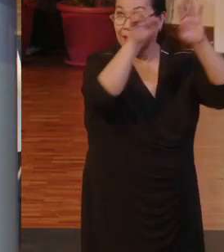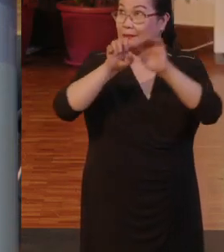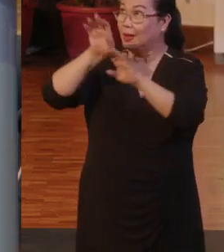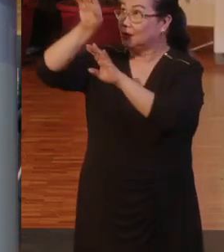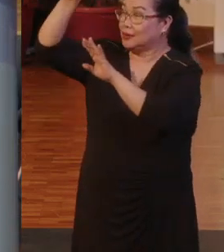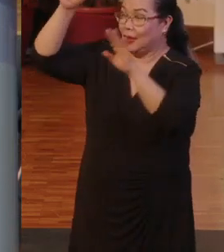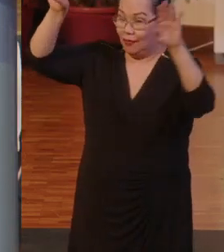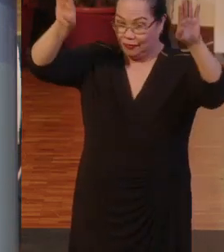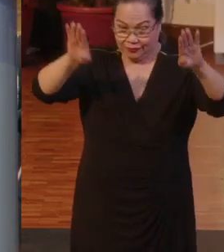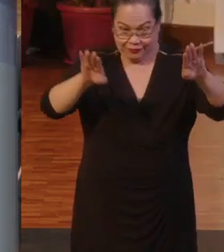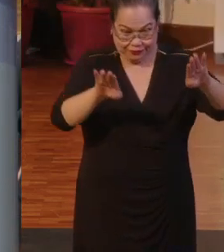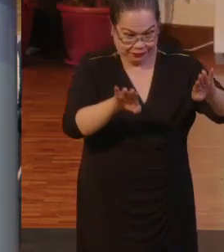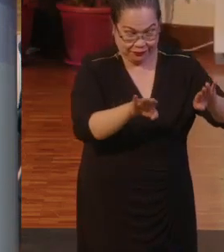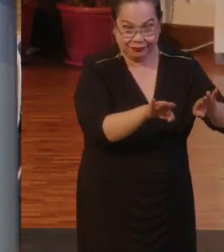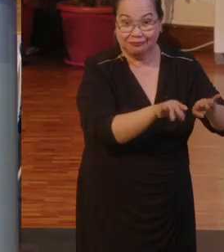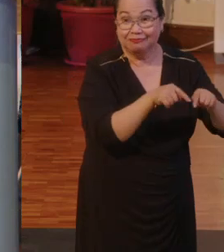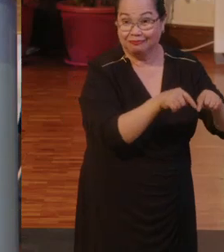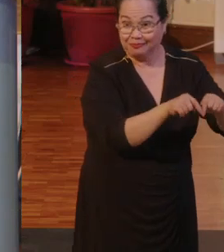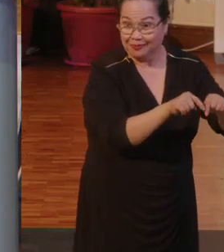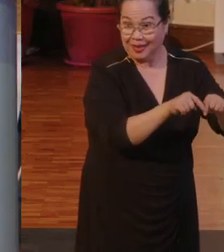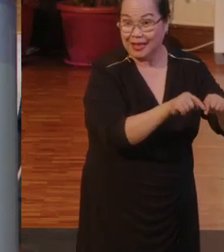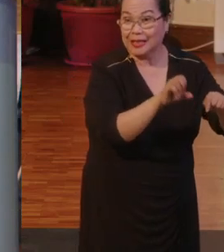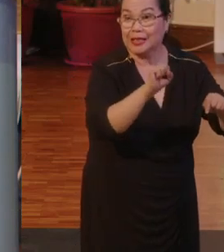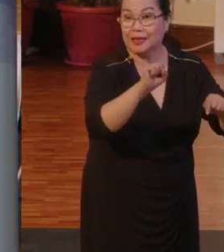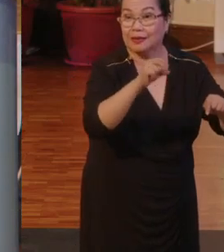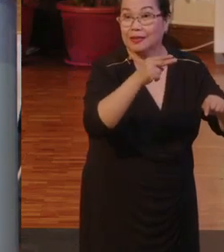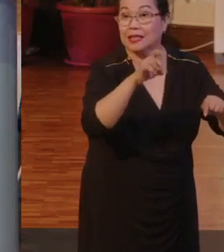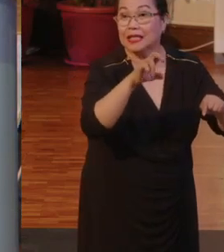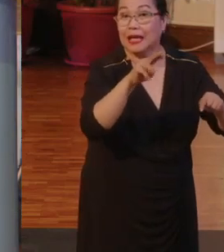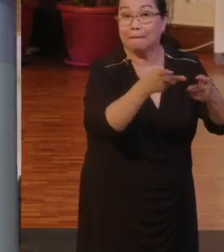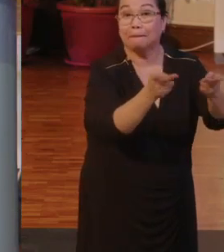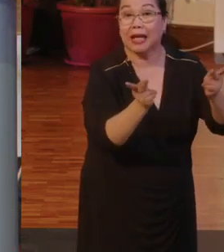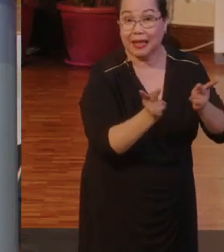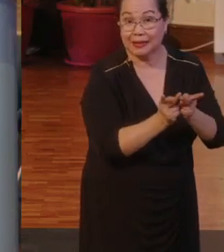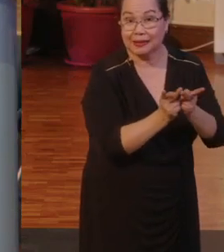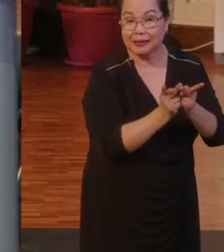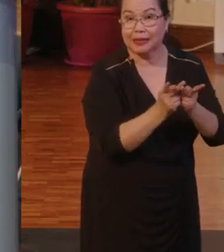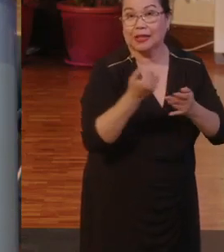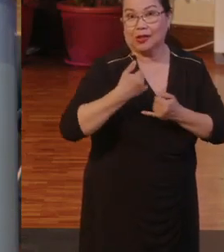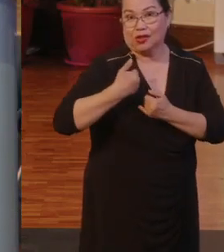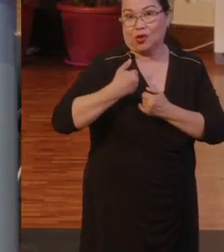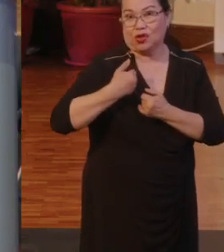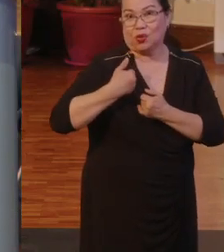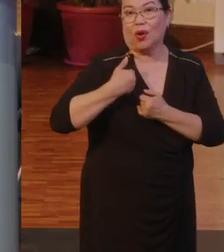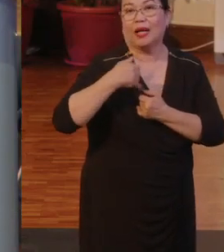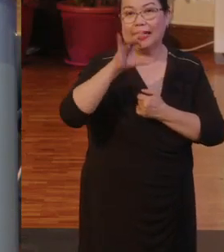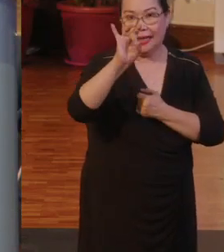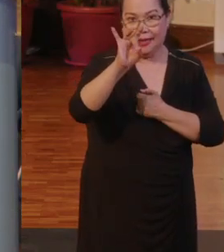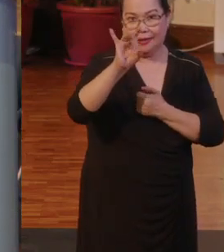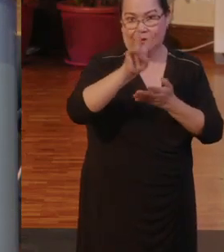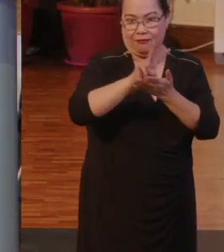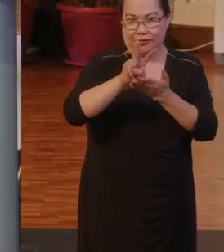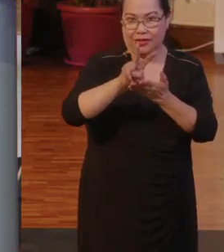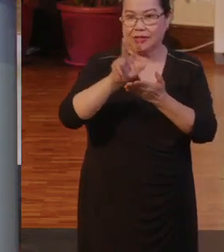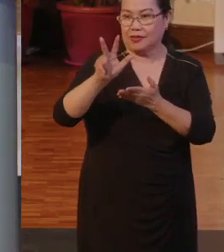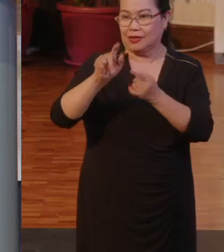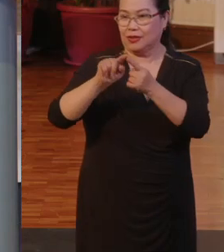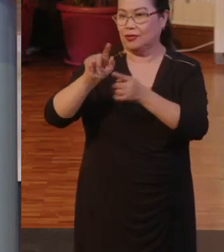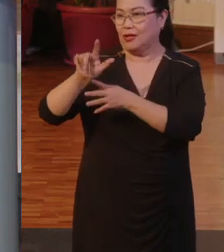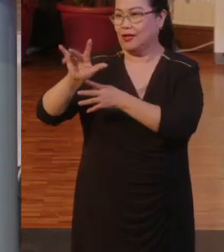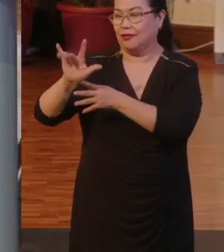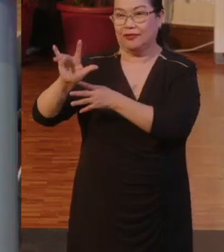pong valley na yon ang Shechem. Mababasa natin yon sa Joshua 8 verses 30 to